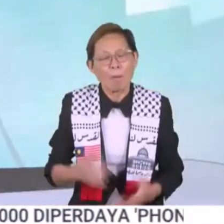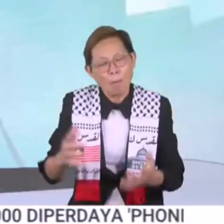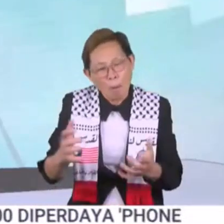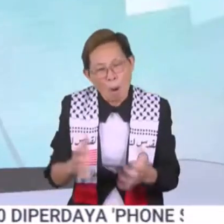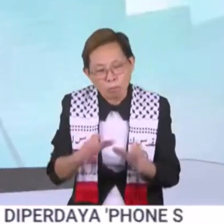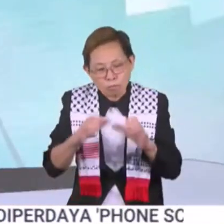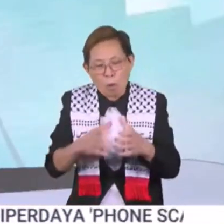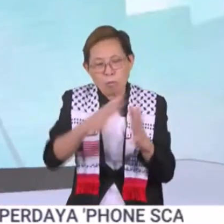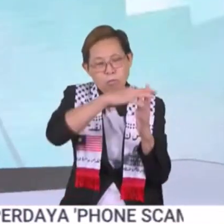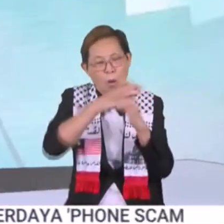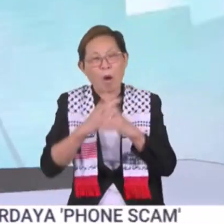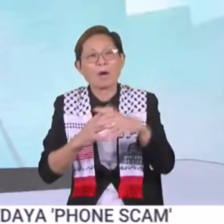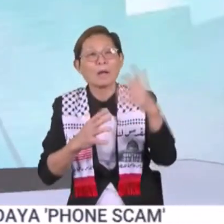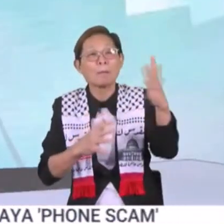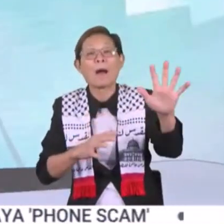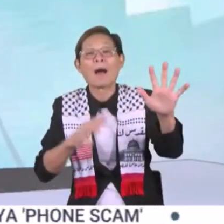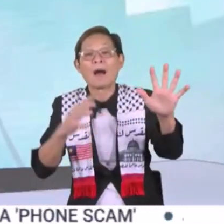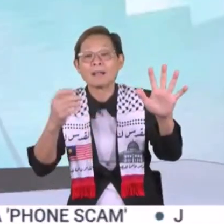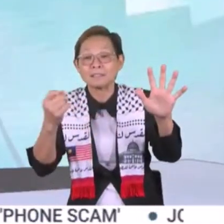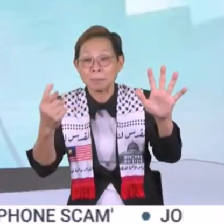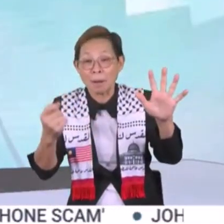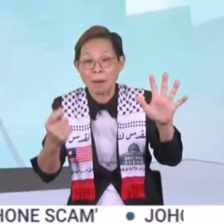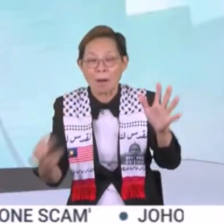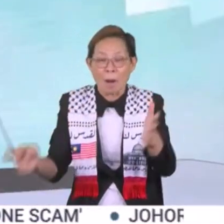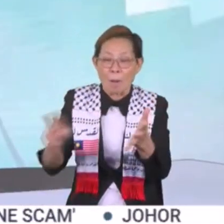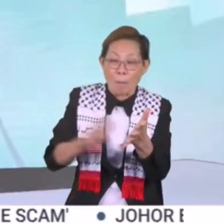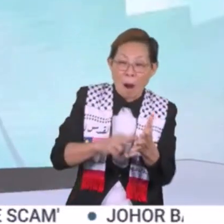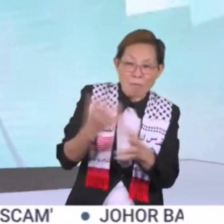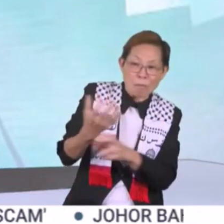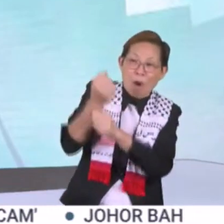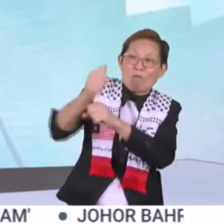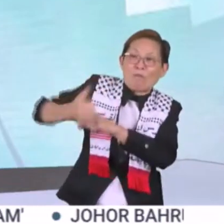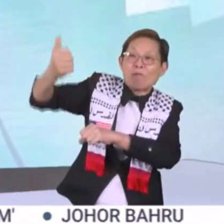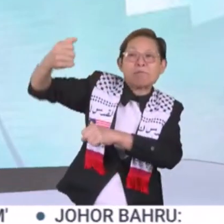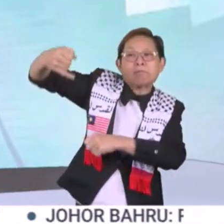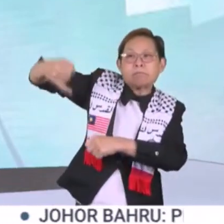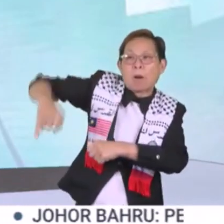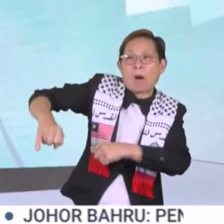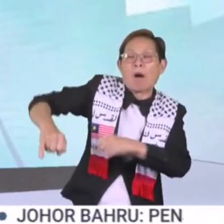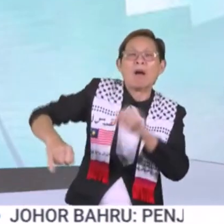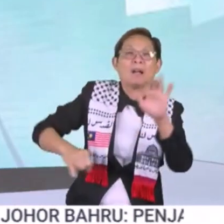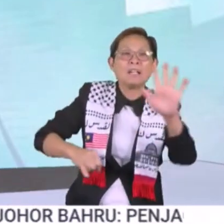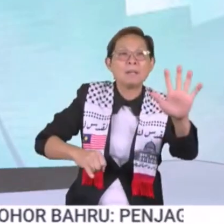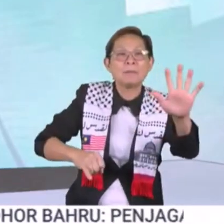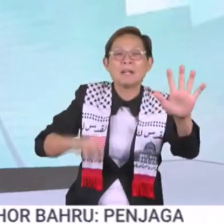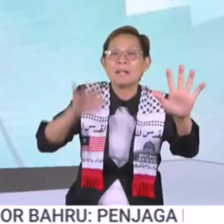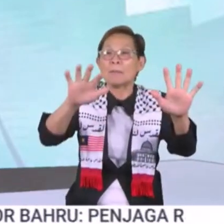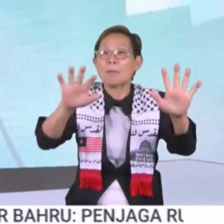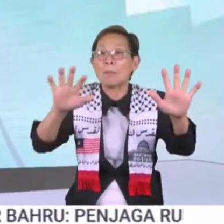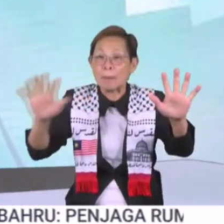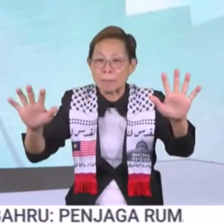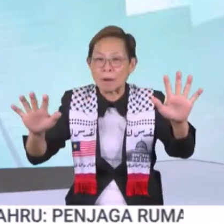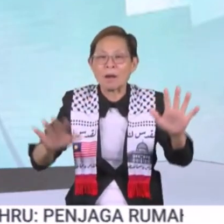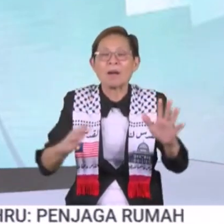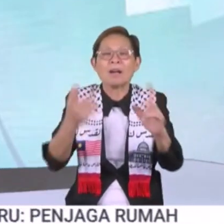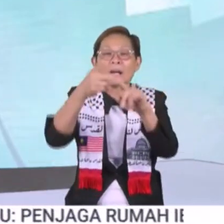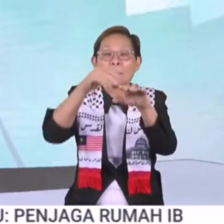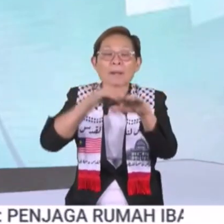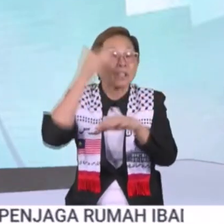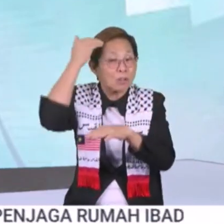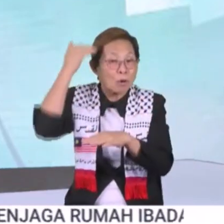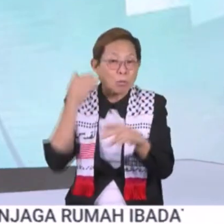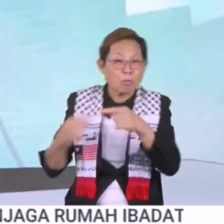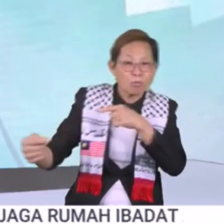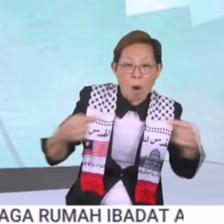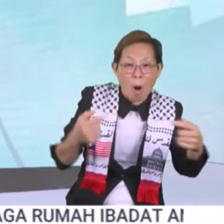Hasrat skuad rugby 15 sebelah negara melakar kemenangan pertama tidak tercapai apabila tewas 5-55 kepada Korea Selatan dalam